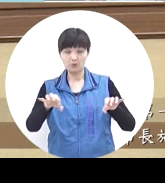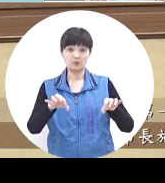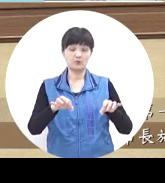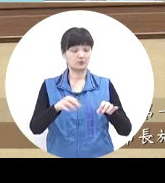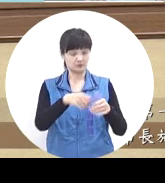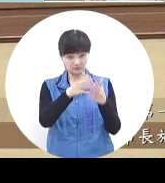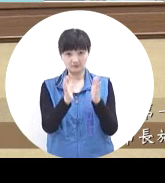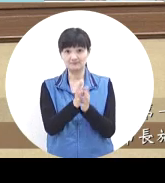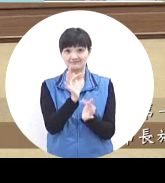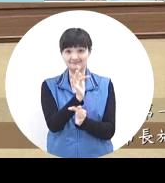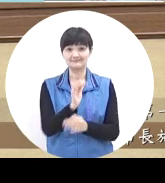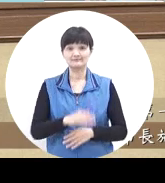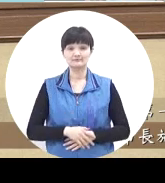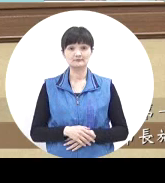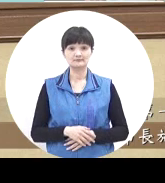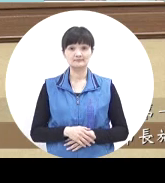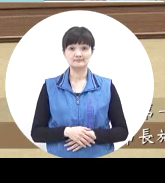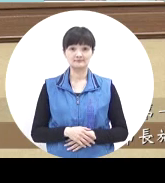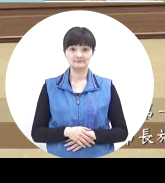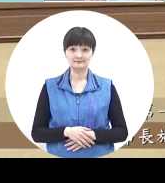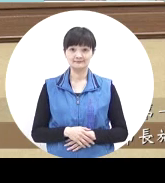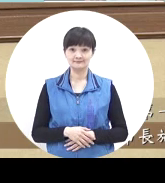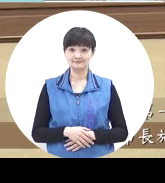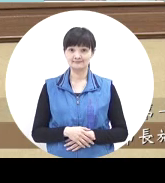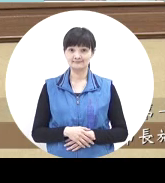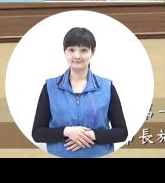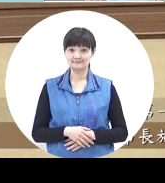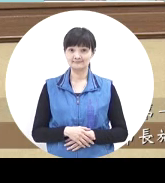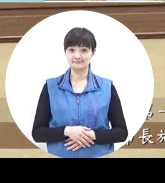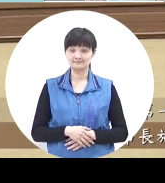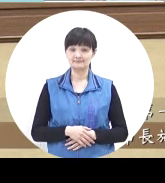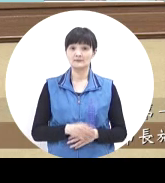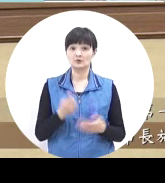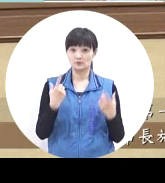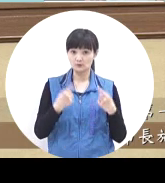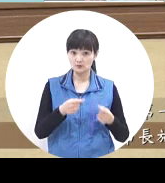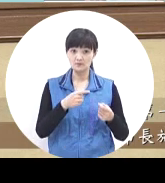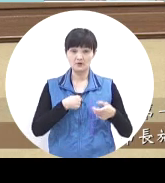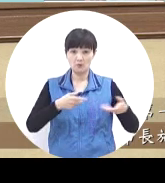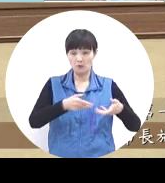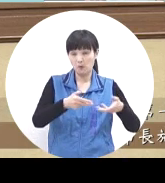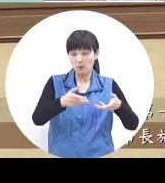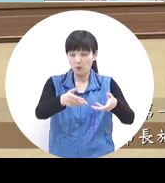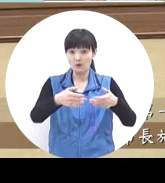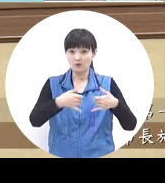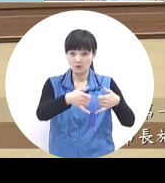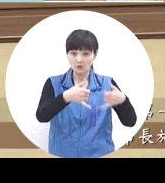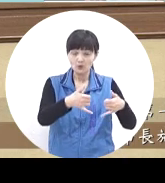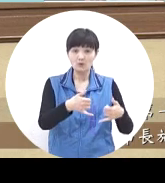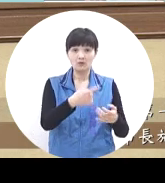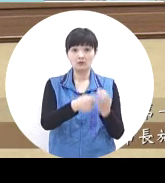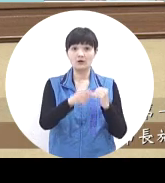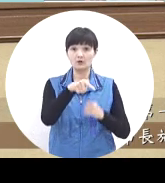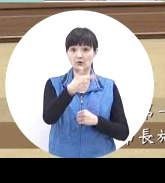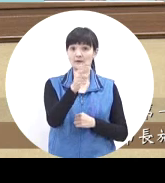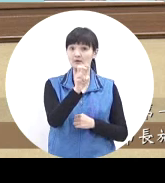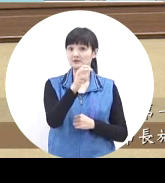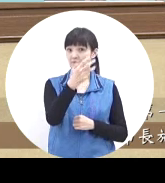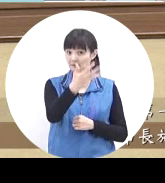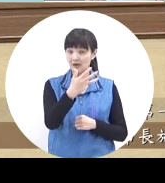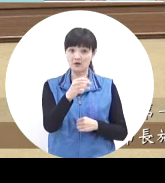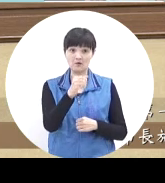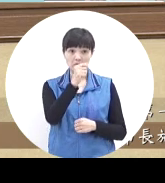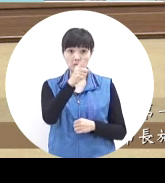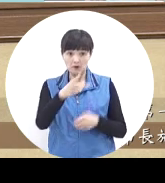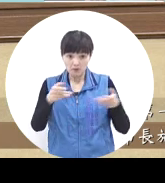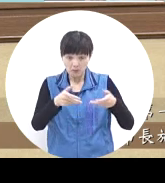时间我们就减少了628件道路重复的挖掘。同学校是协同的安全这个